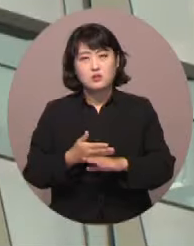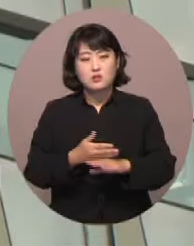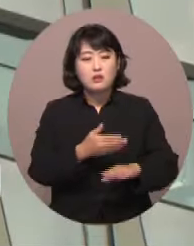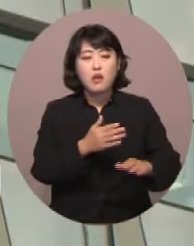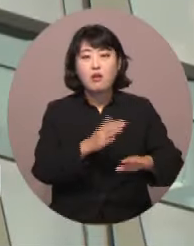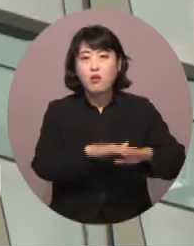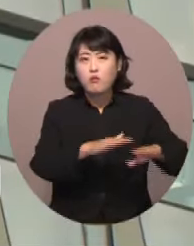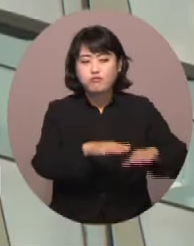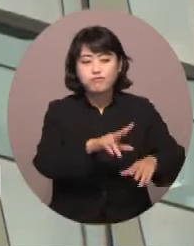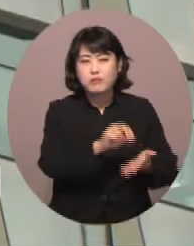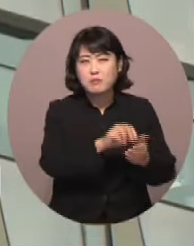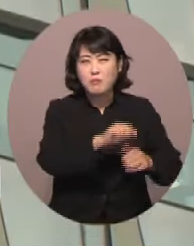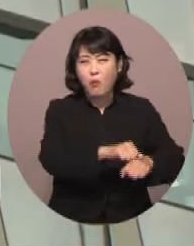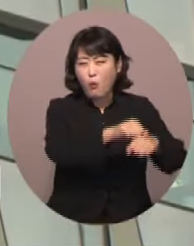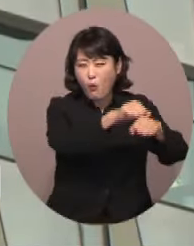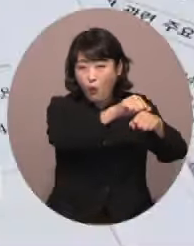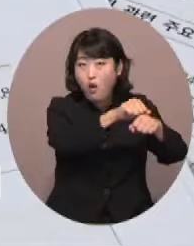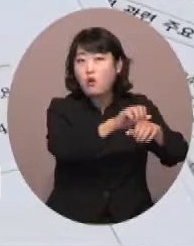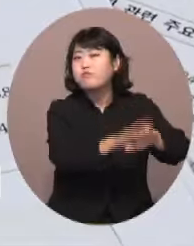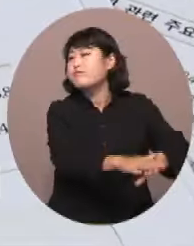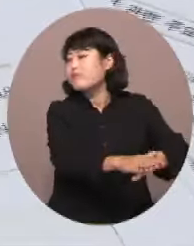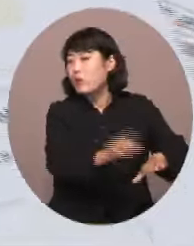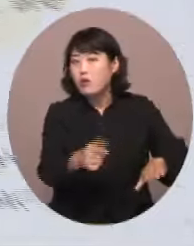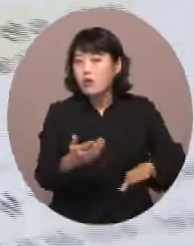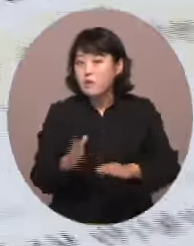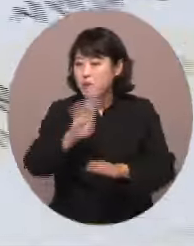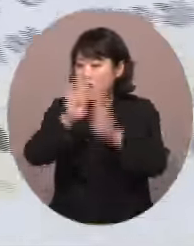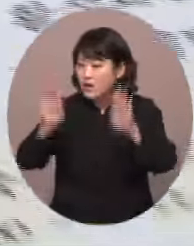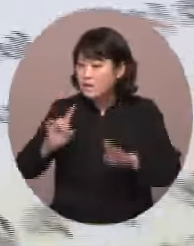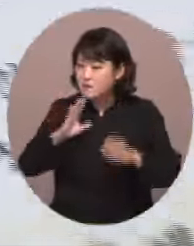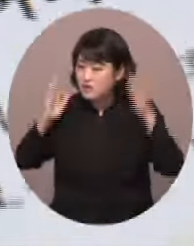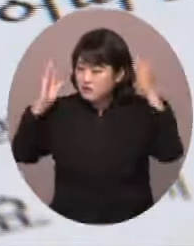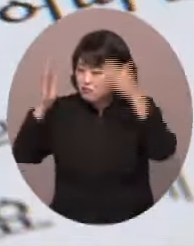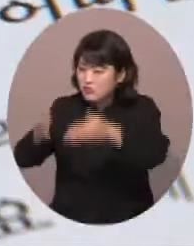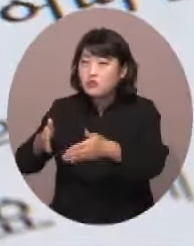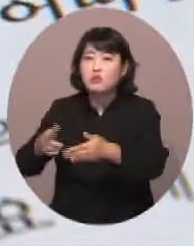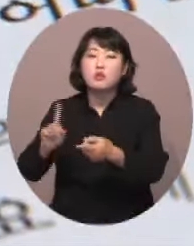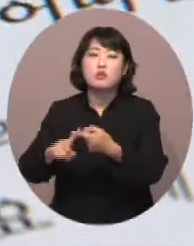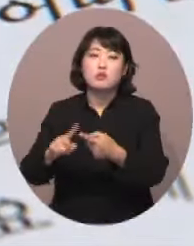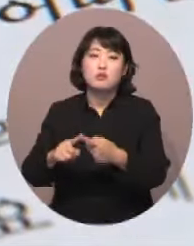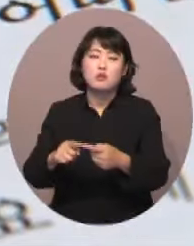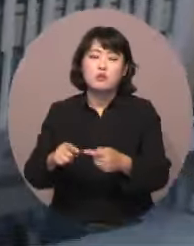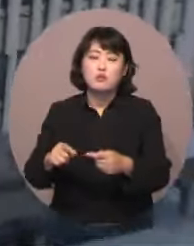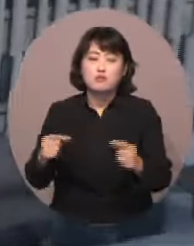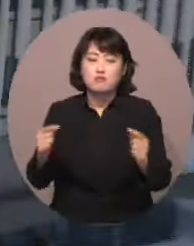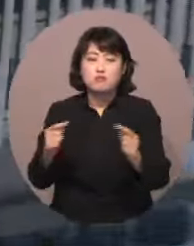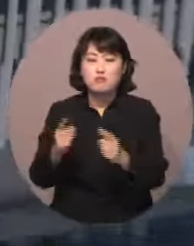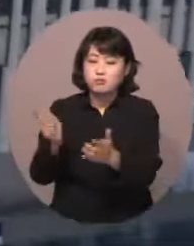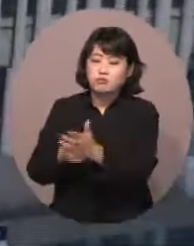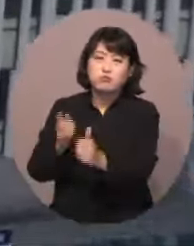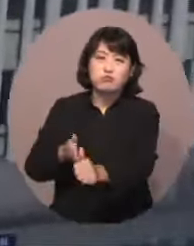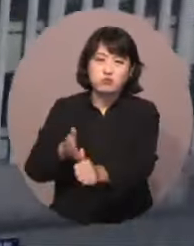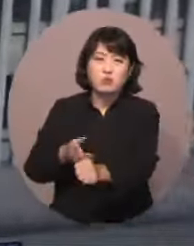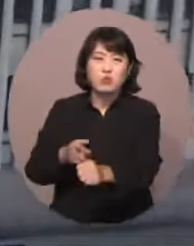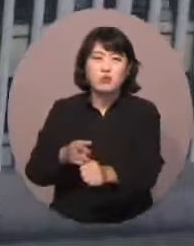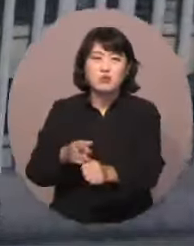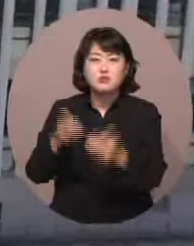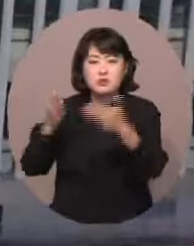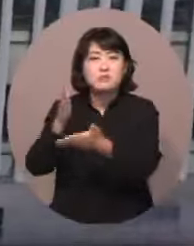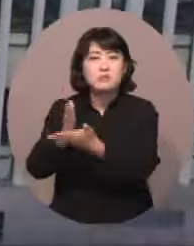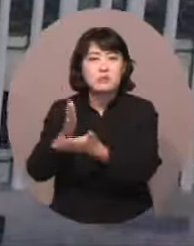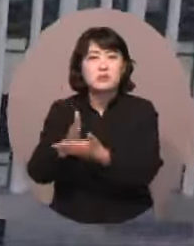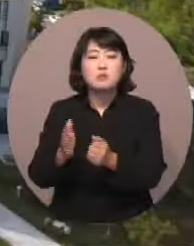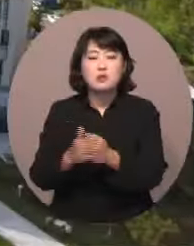제쳐두고 박람회만 몰두하는 시정 방향을 바꿀 것을 촉구하는 등 시와 의회의 긴장관계는 여전한